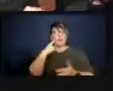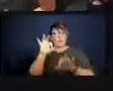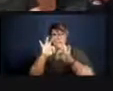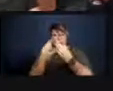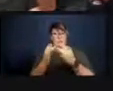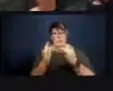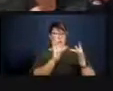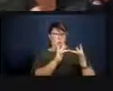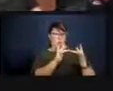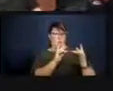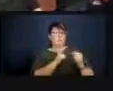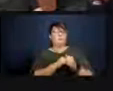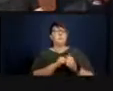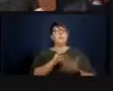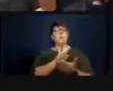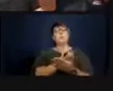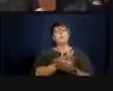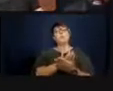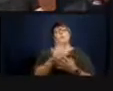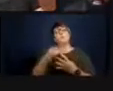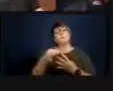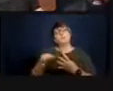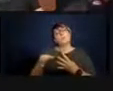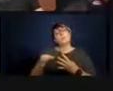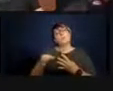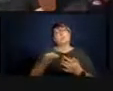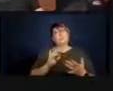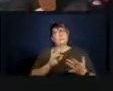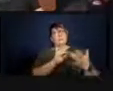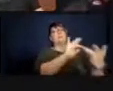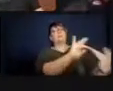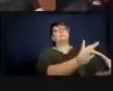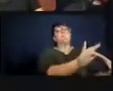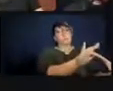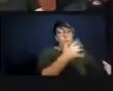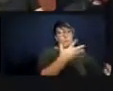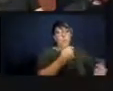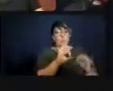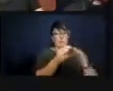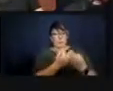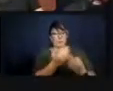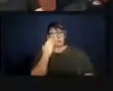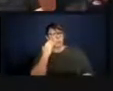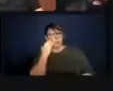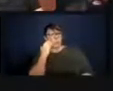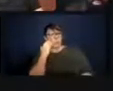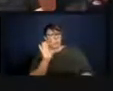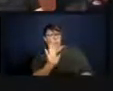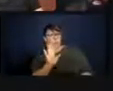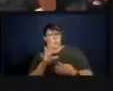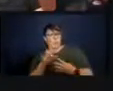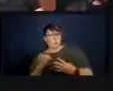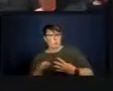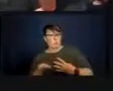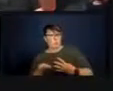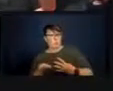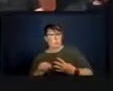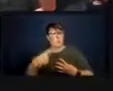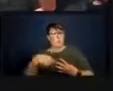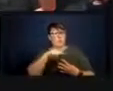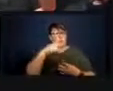kuwasiliana na pia kuhusiana na chaguo ya mashule. Tunataka kuhakikisha ya